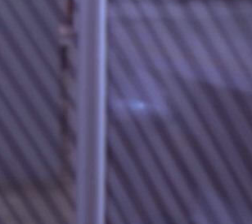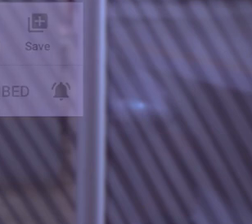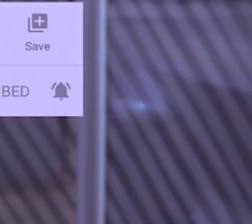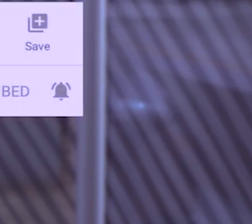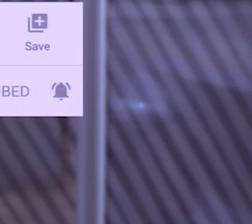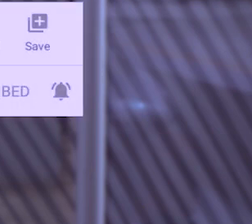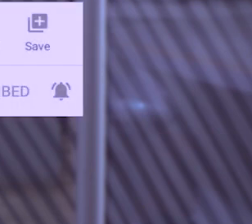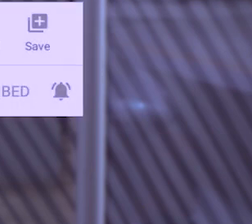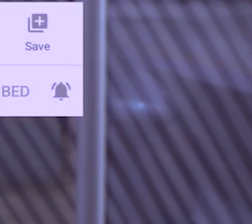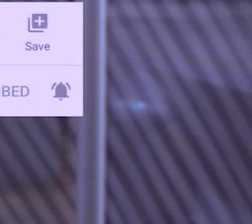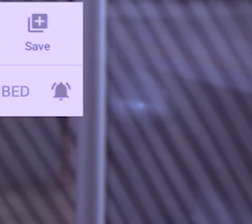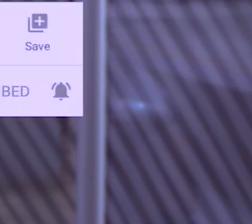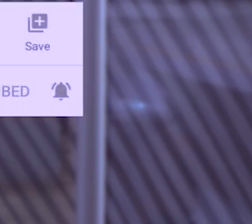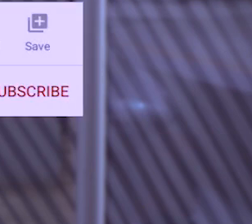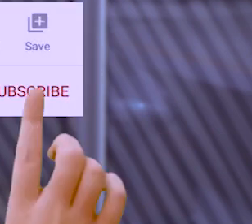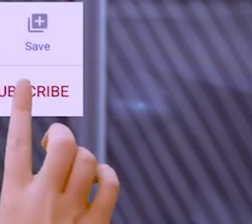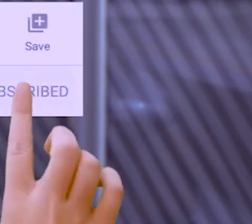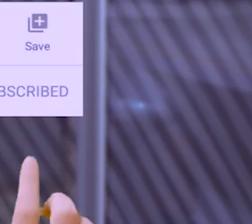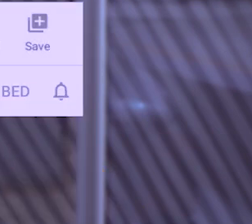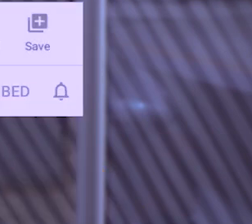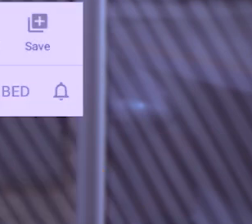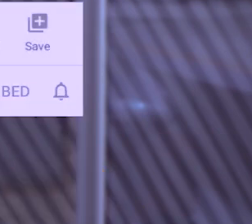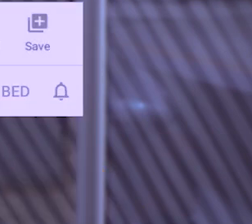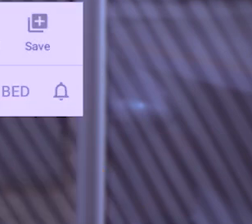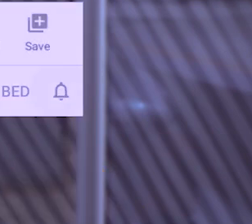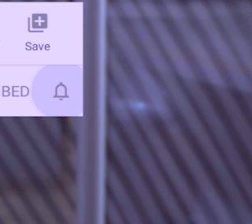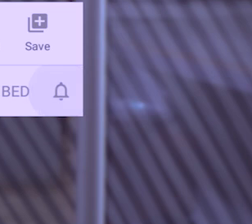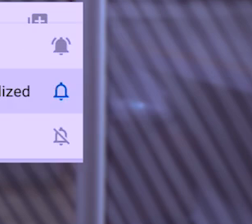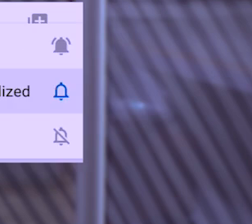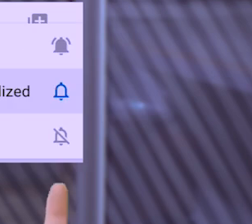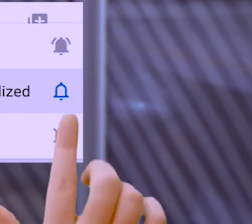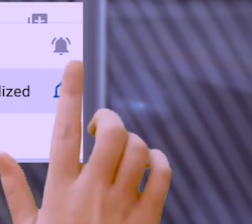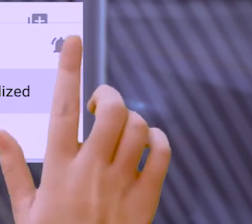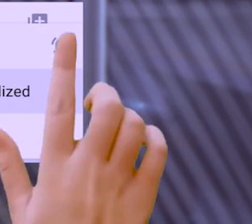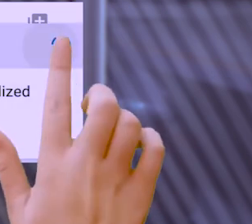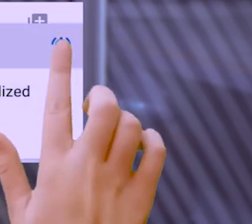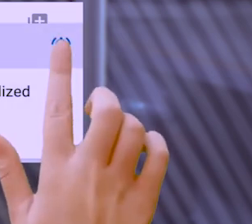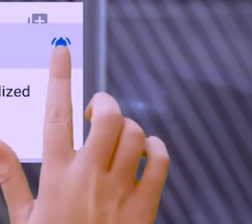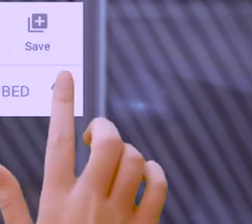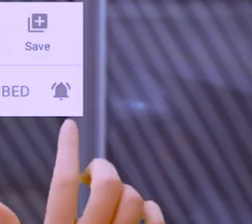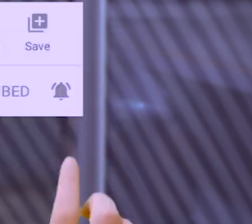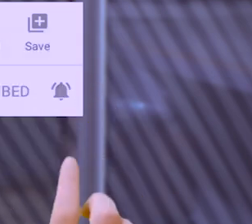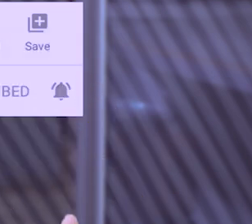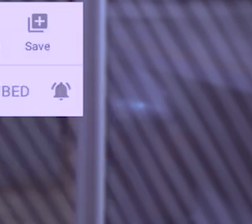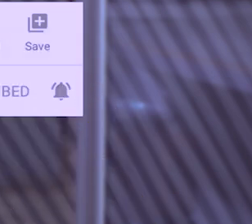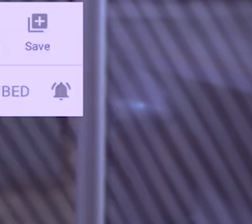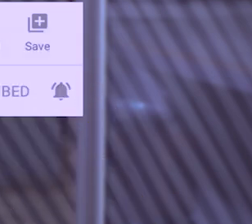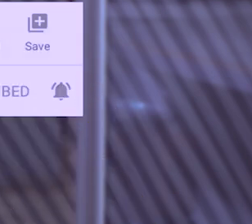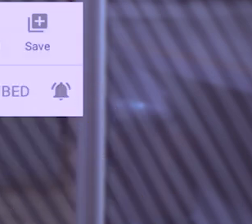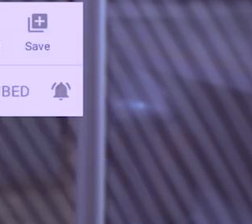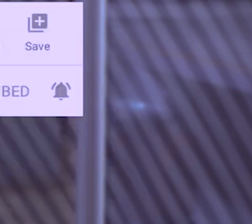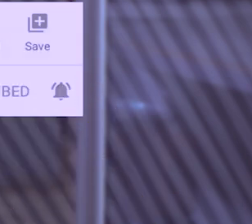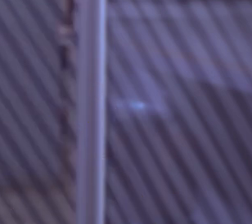Before you watch this video, don't forget to like and subscribe to Social Media Hegemon TV, and do not forget to press the notification button and to get